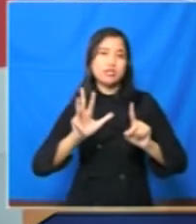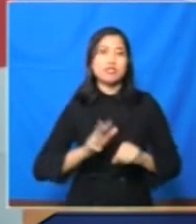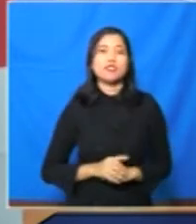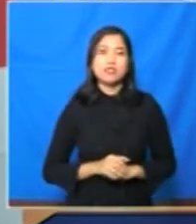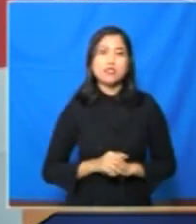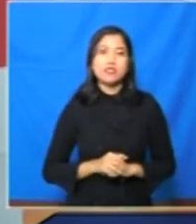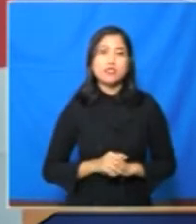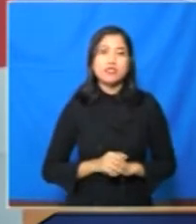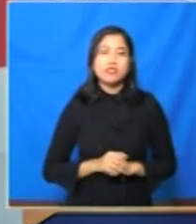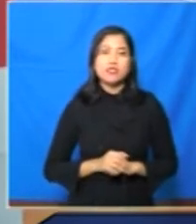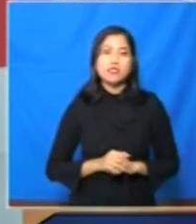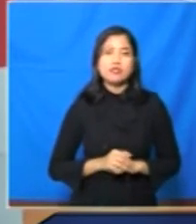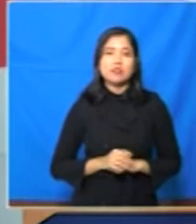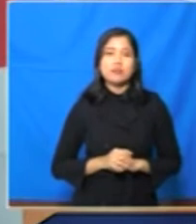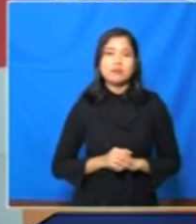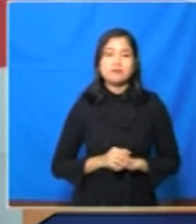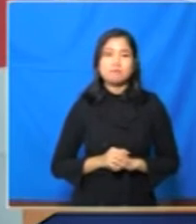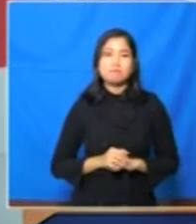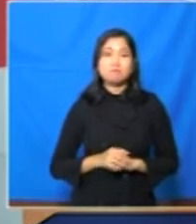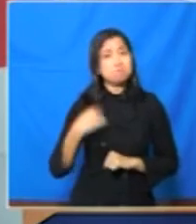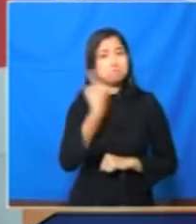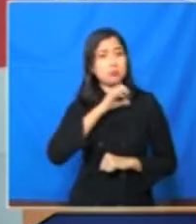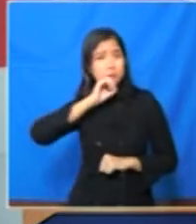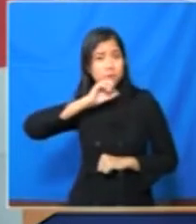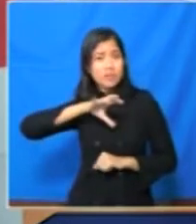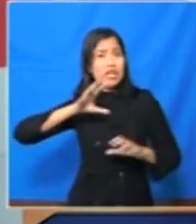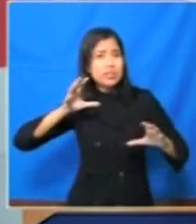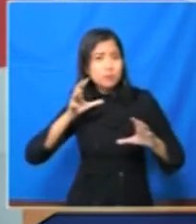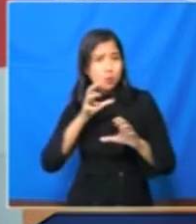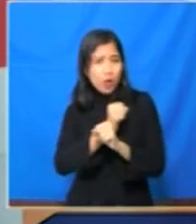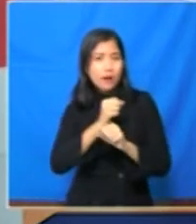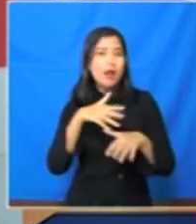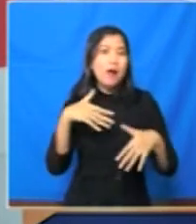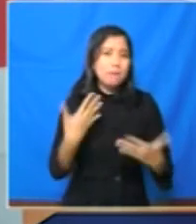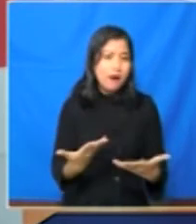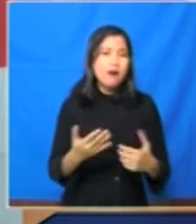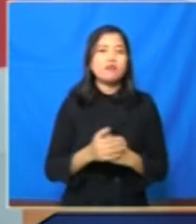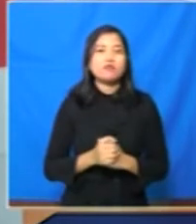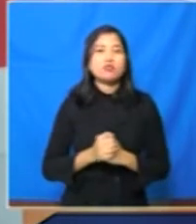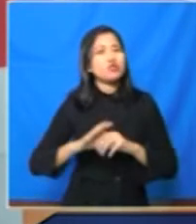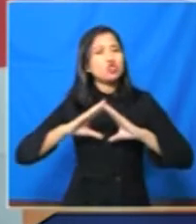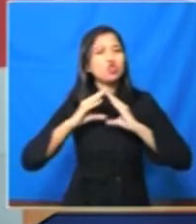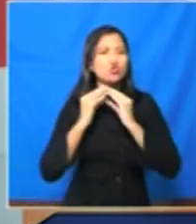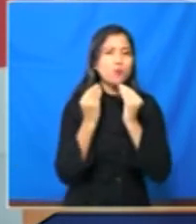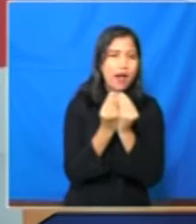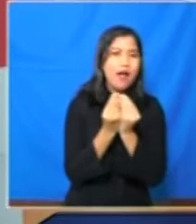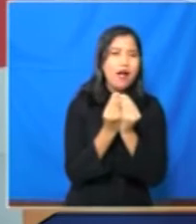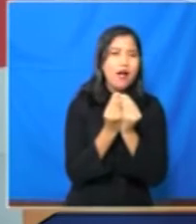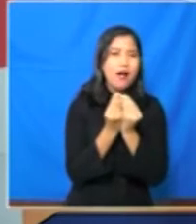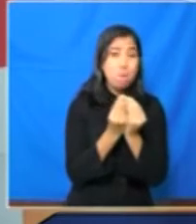Hai simpulan yang kami sampaikan untuk posisi saat ini jumlah akumulatif kasus